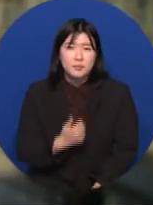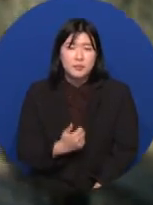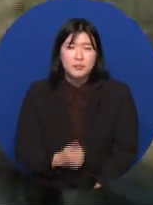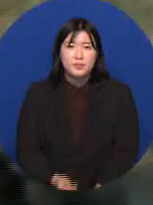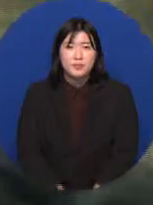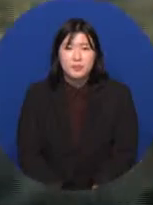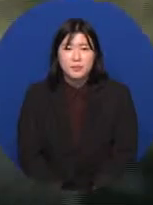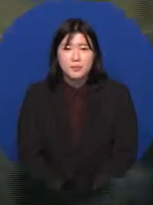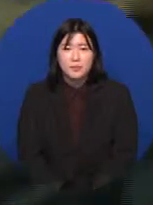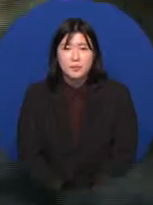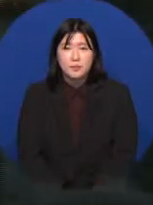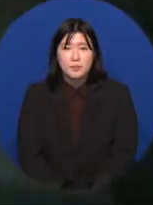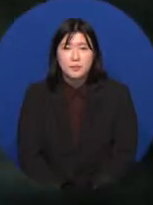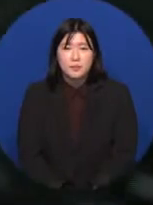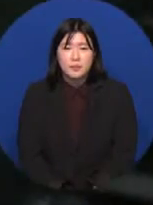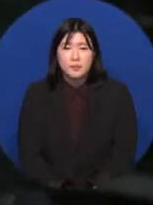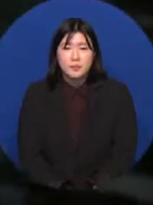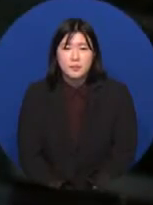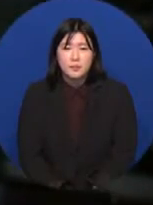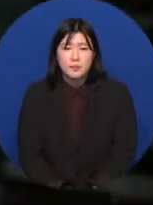추진하겠다고 밝힌 바 있습니다